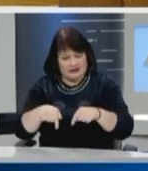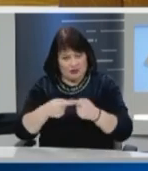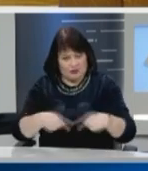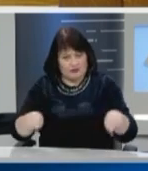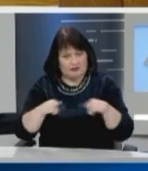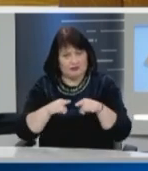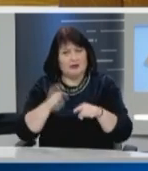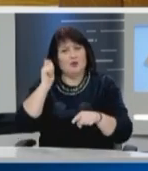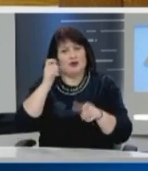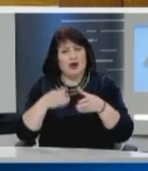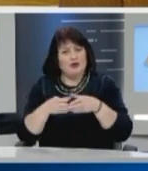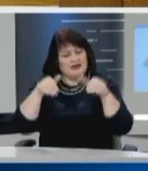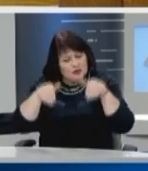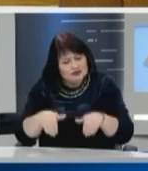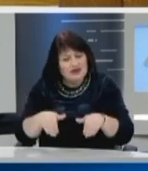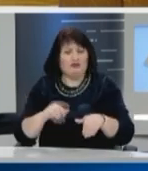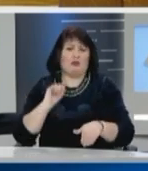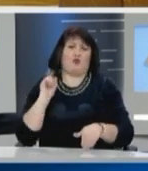την αίθουσα και τα κόμματα.